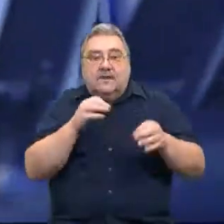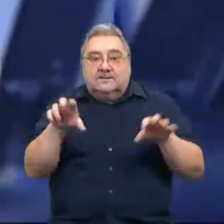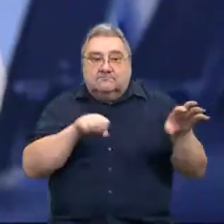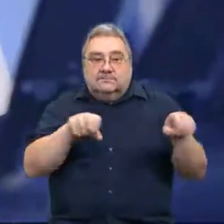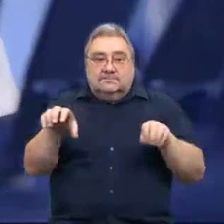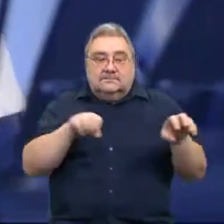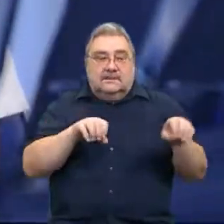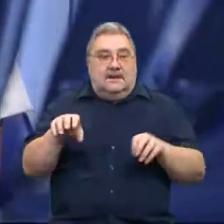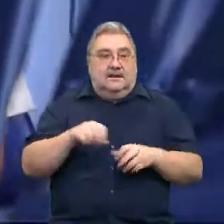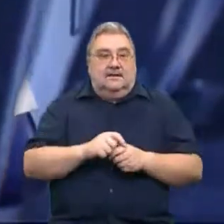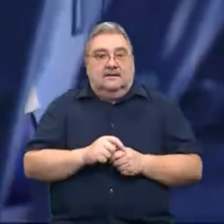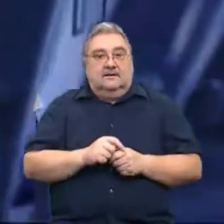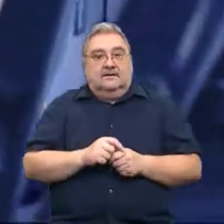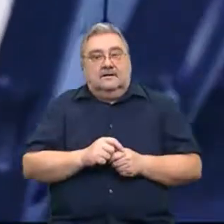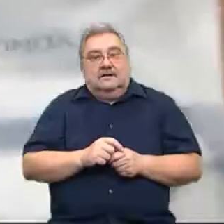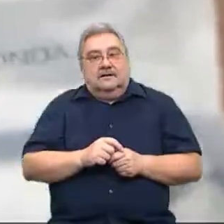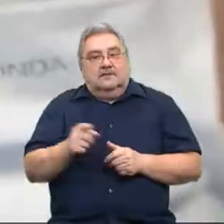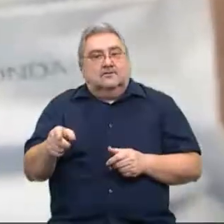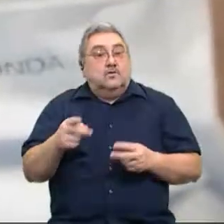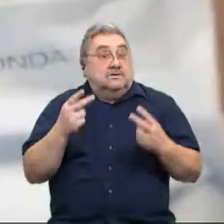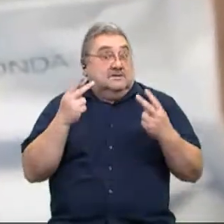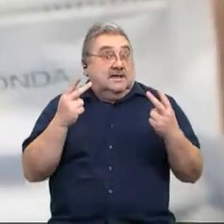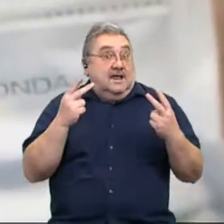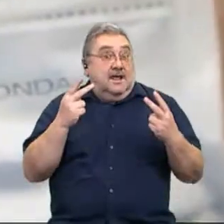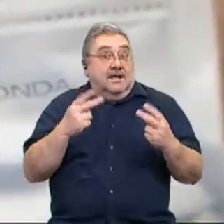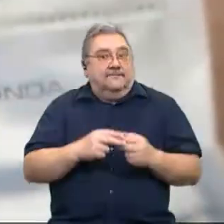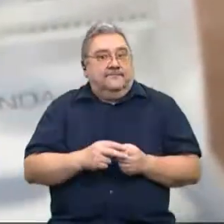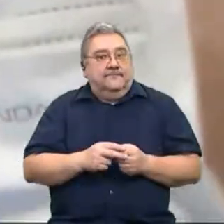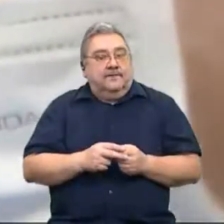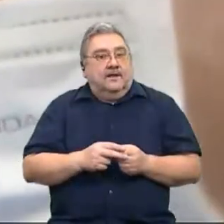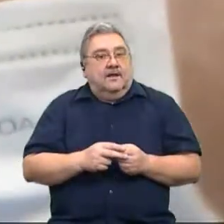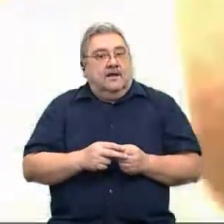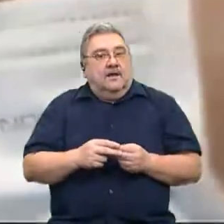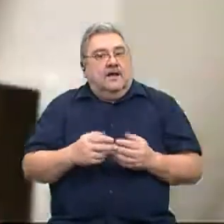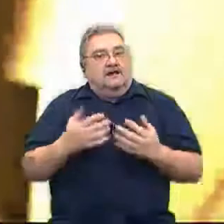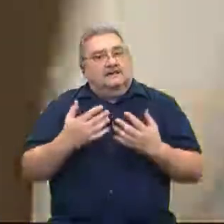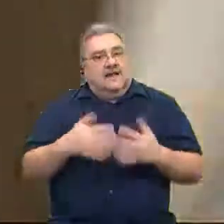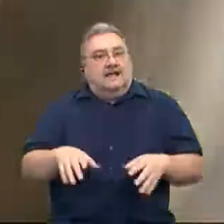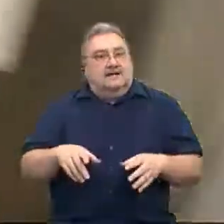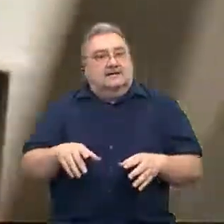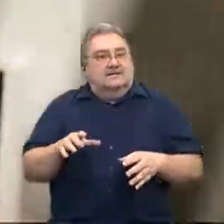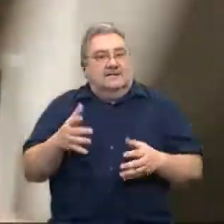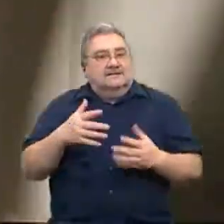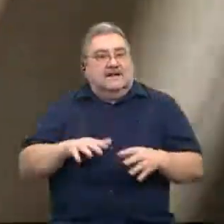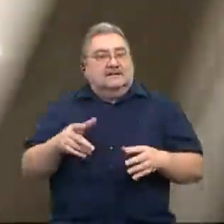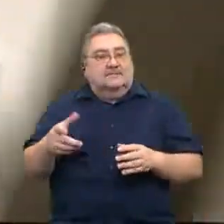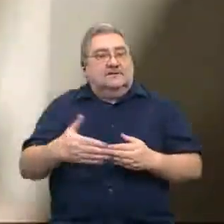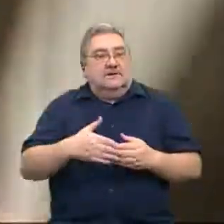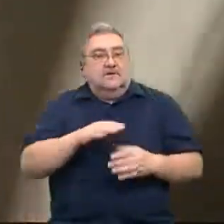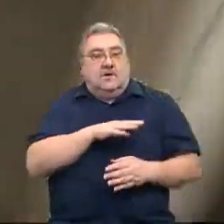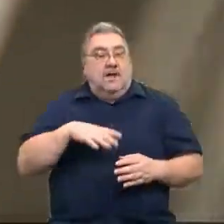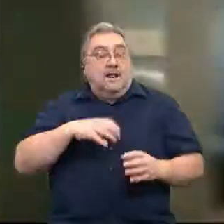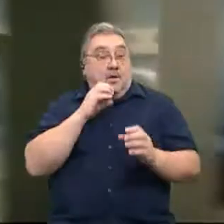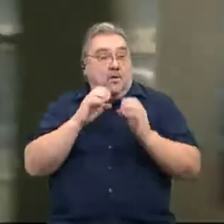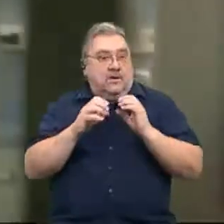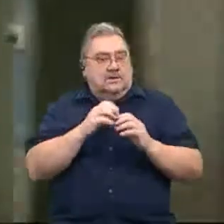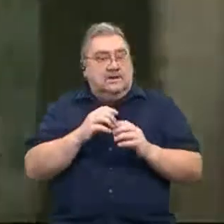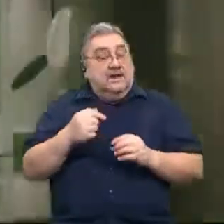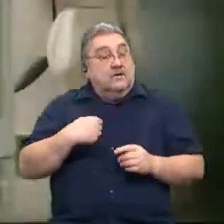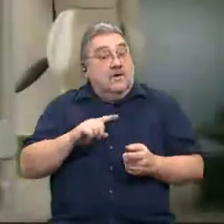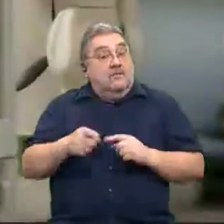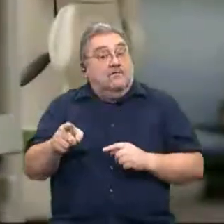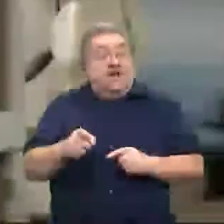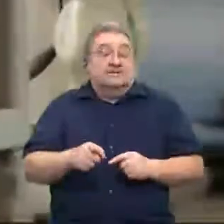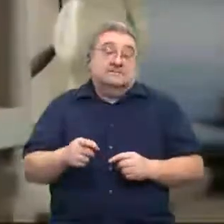které jsou prostě tak cenné a vytratí se s tou běžnou komunikací. Je to pro vás pohodlnější nebo